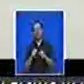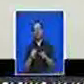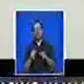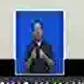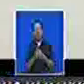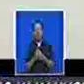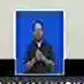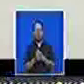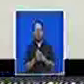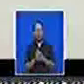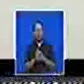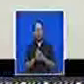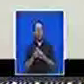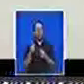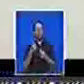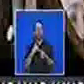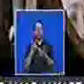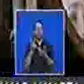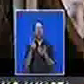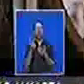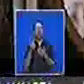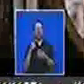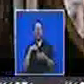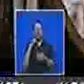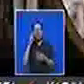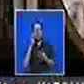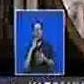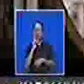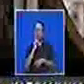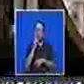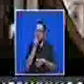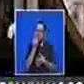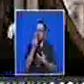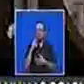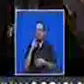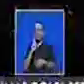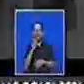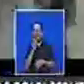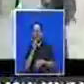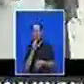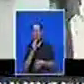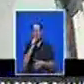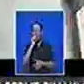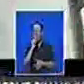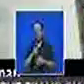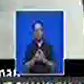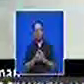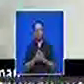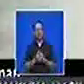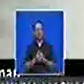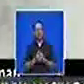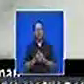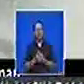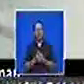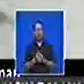Nggih kan mboten kenging damel sorot kangge minum napa mawon nang toya ning kanggene kan nggih.